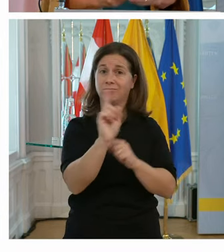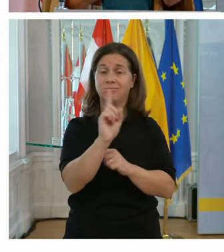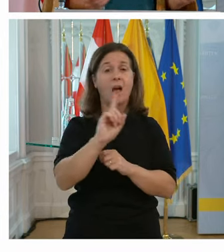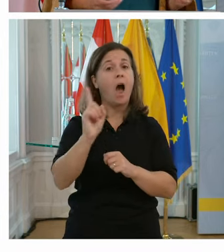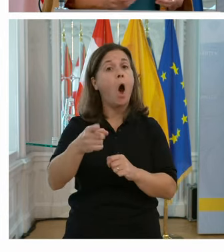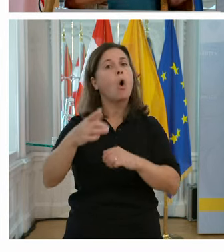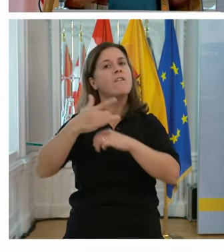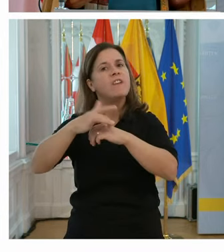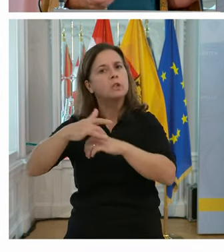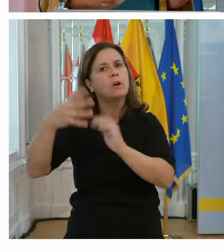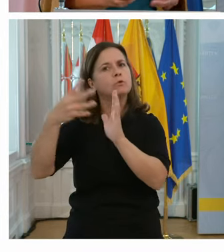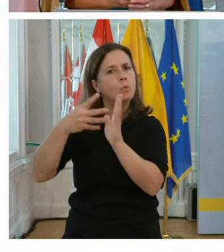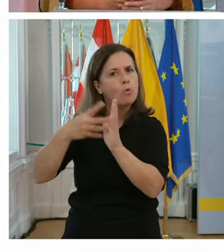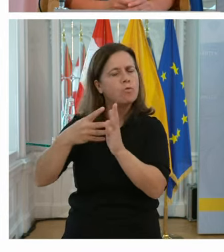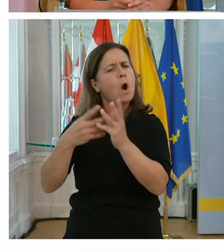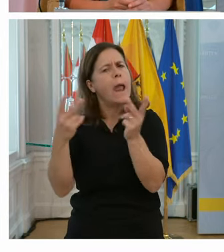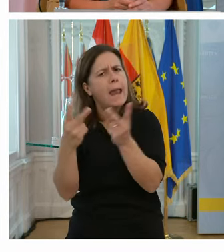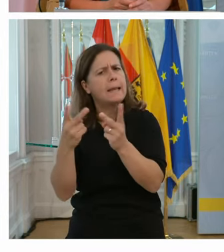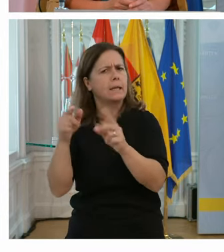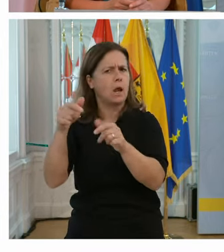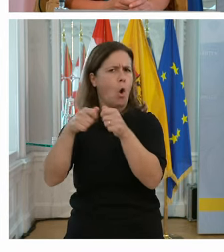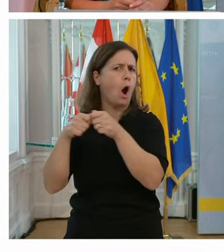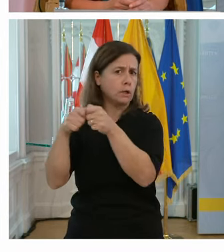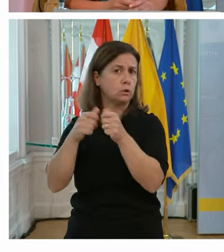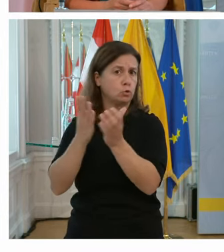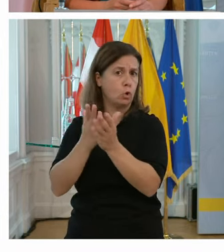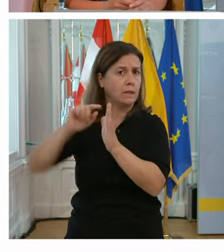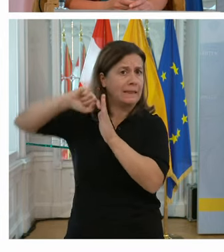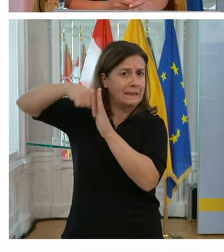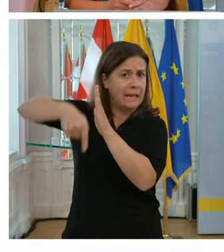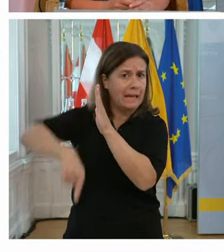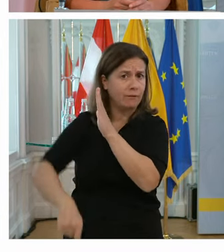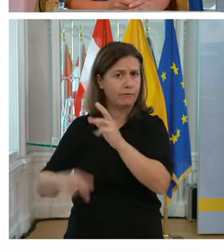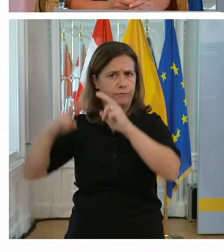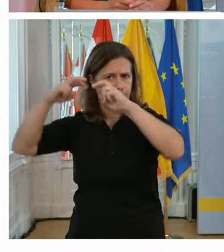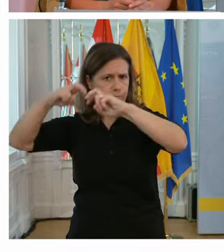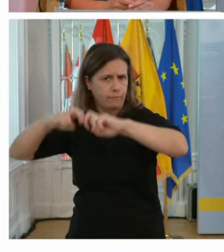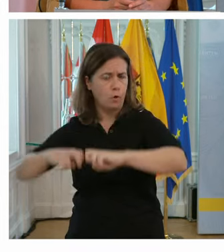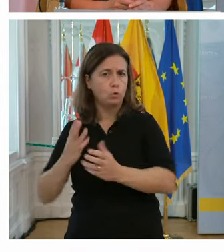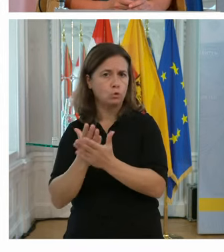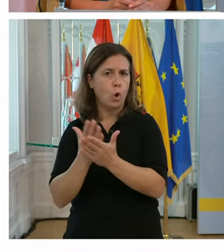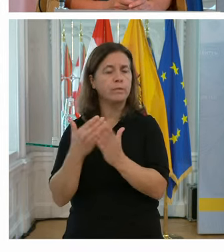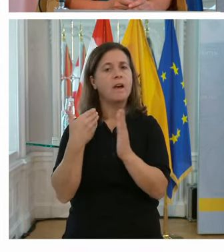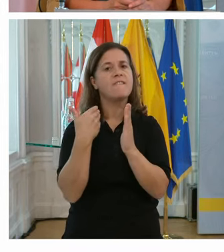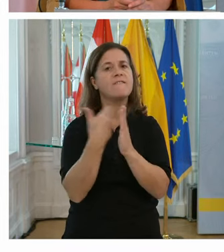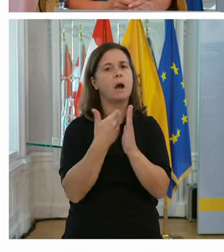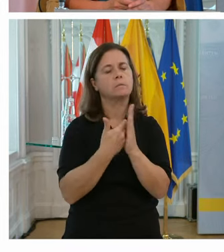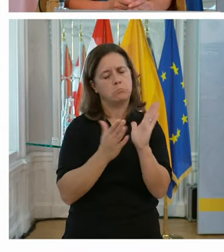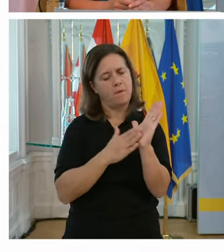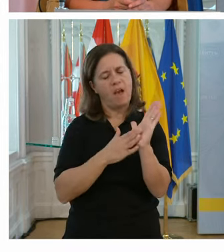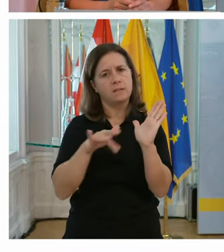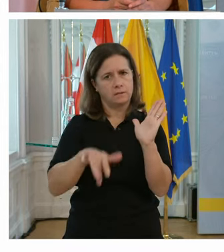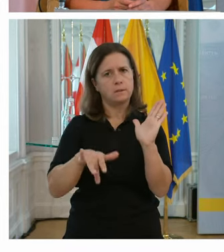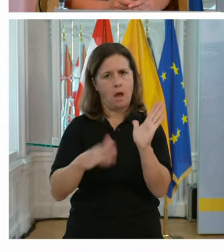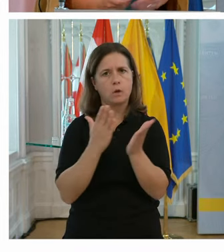Bereich der Wirtschaftsprüfung und Ähnlichen, die hier mit ganz konkreten Fakten die Aussagen auch belegen können.